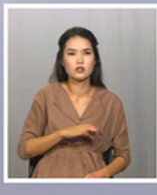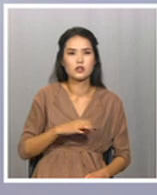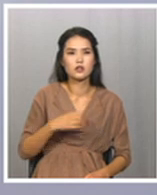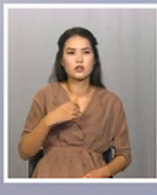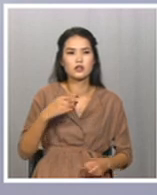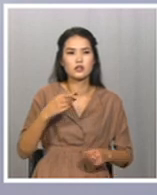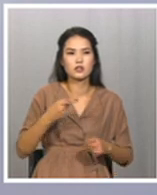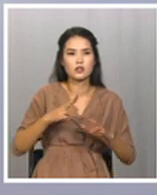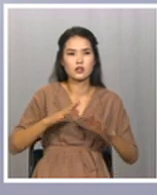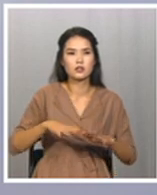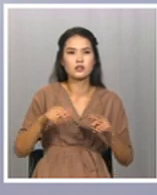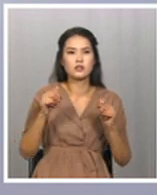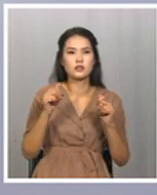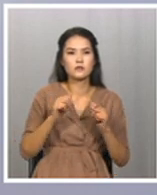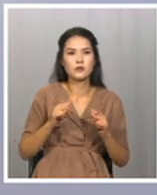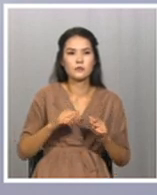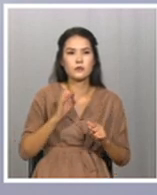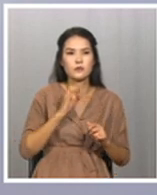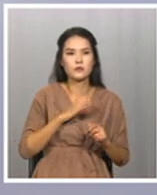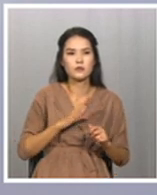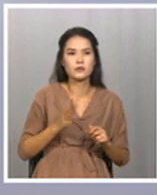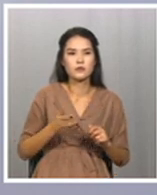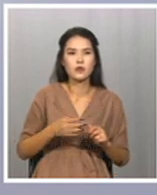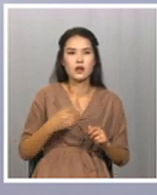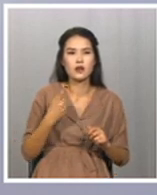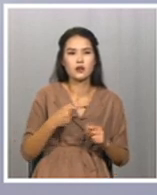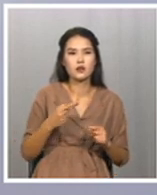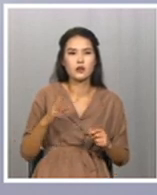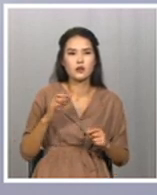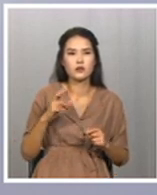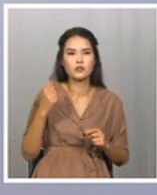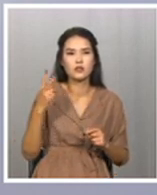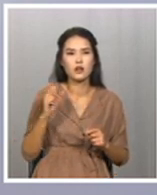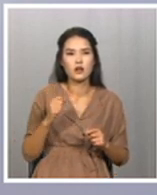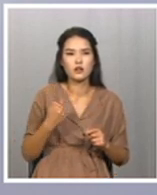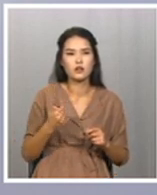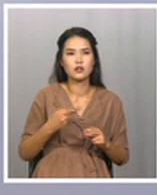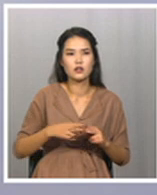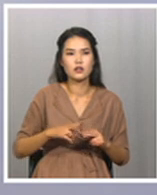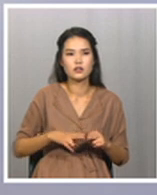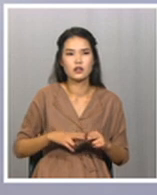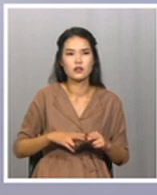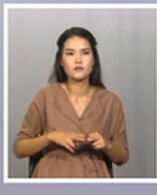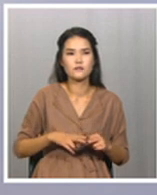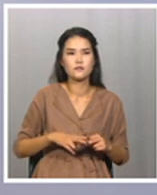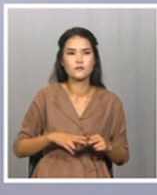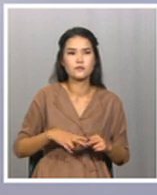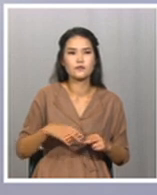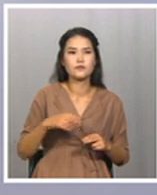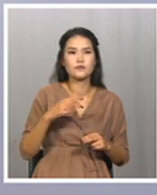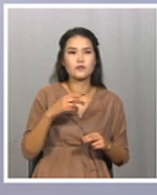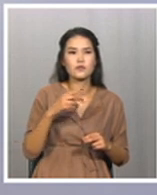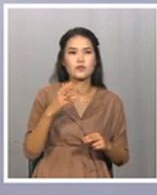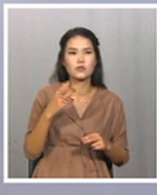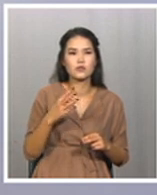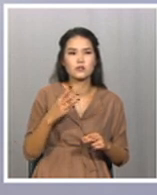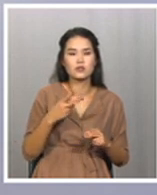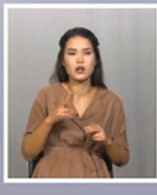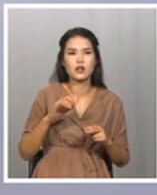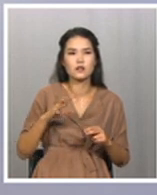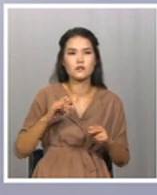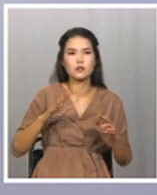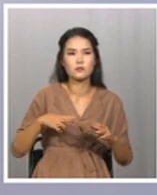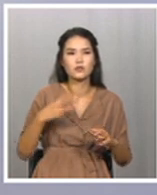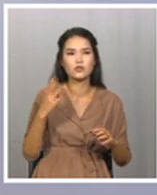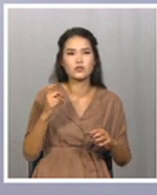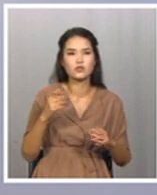жақтан сол жаққа қарай қолданамыз. 1 азайту косинус квадрат альфа. 1 азайту косинус квадрат 3x. Альфаның орнында 3x-ті көріп